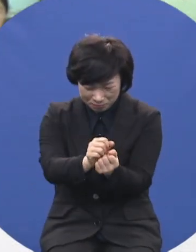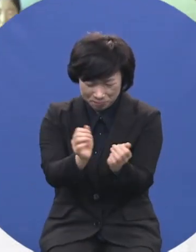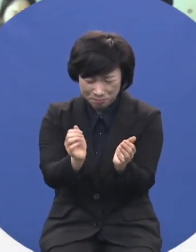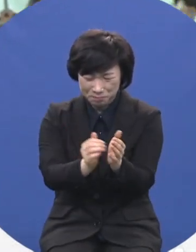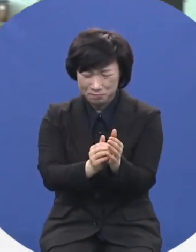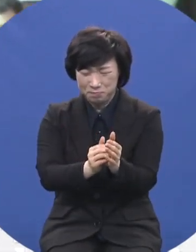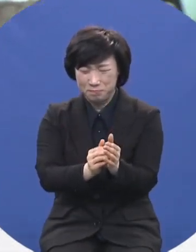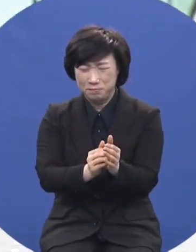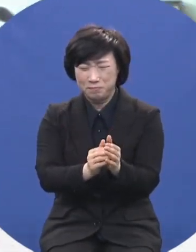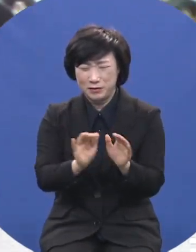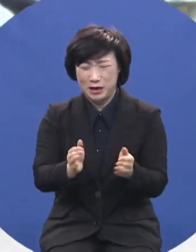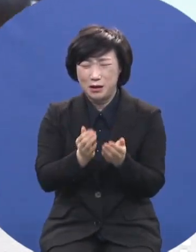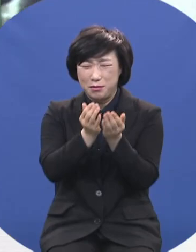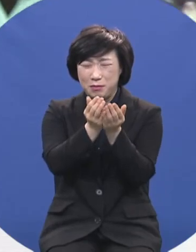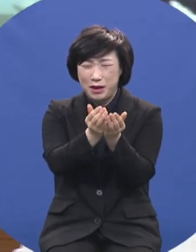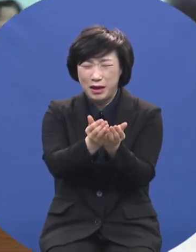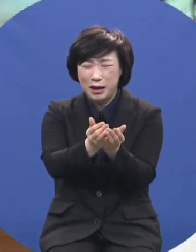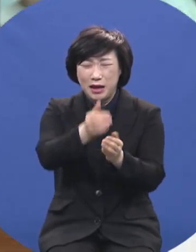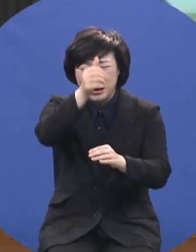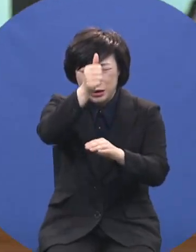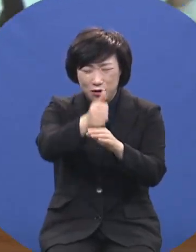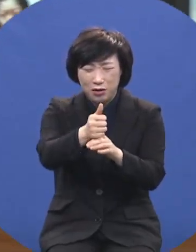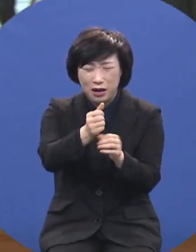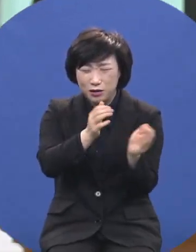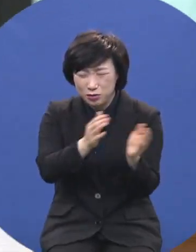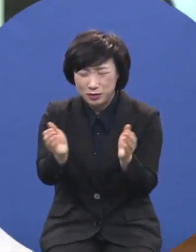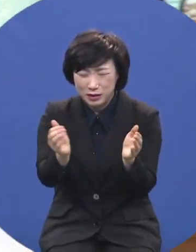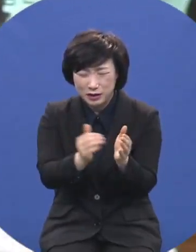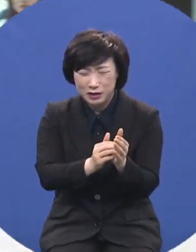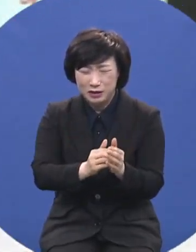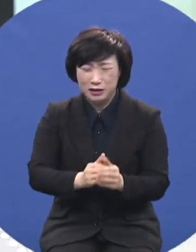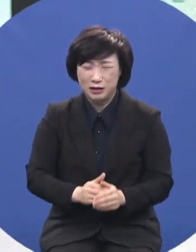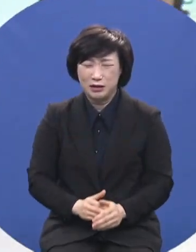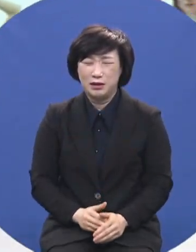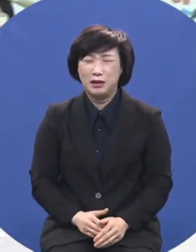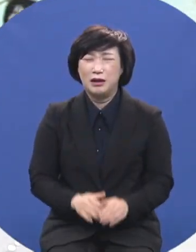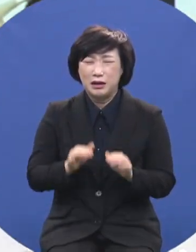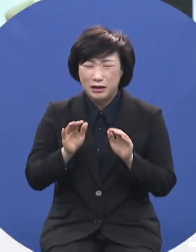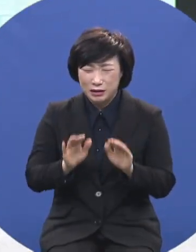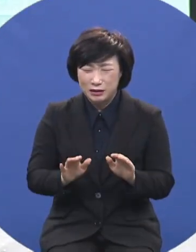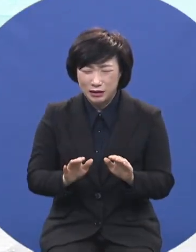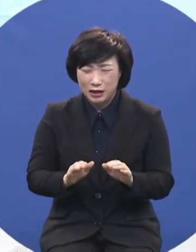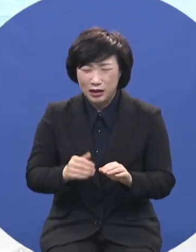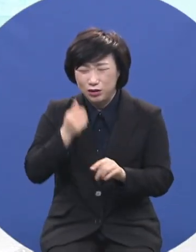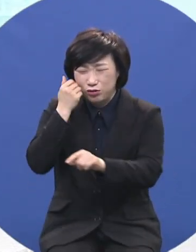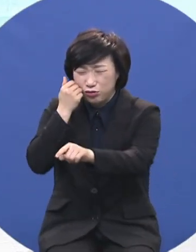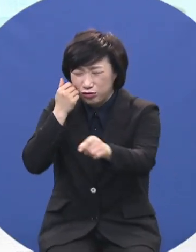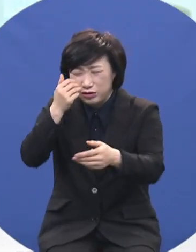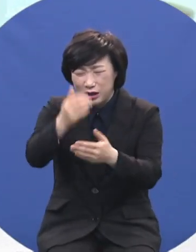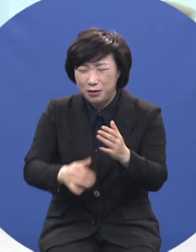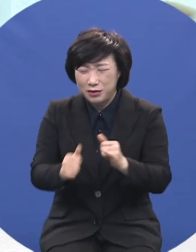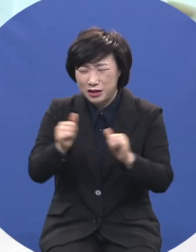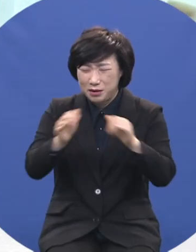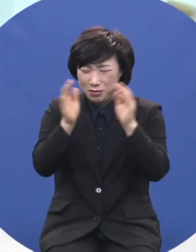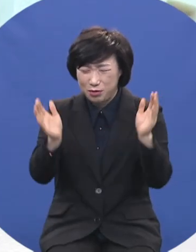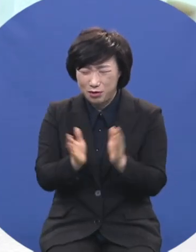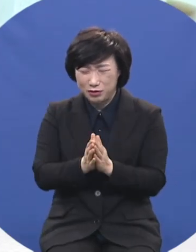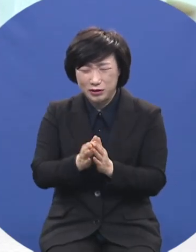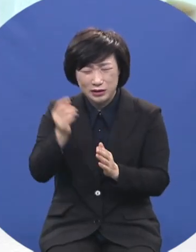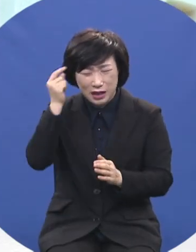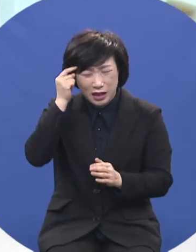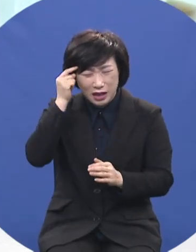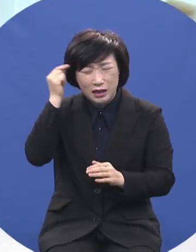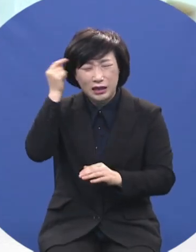다해서 방주라는 작품을 냈습니다. 그러나 다른 이들은 다